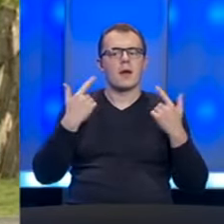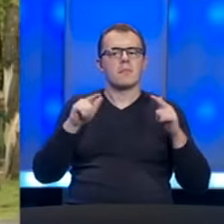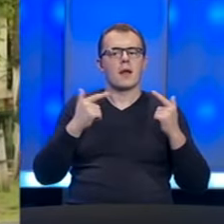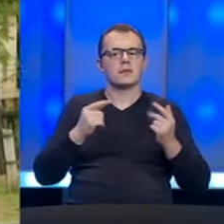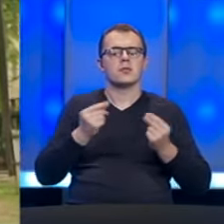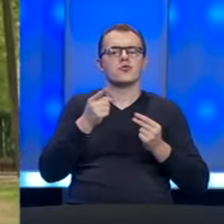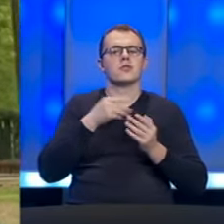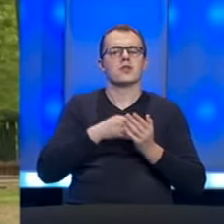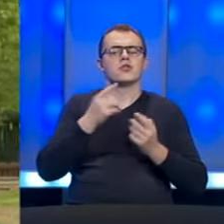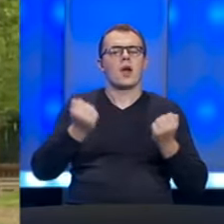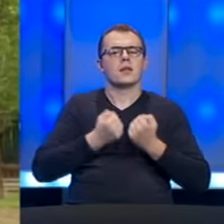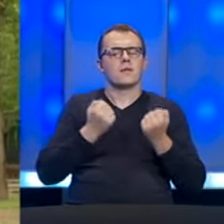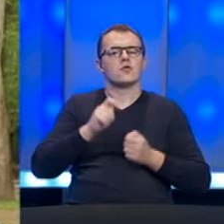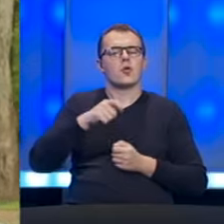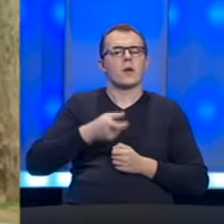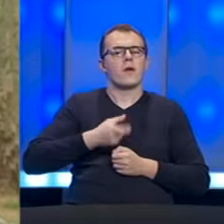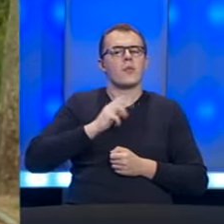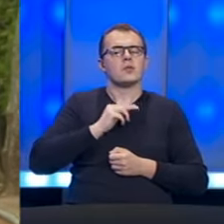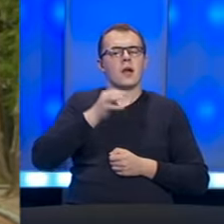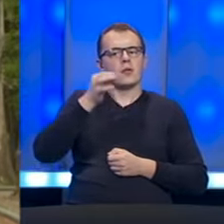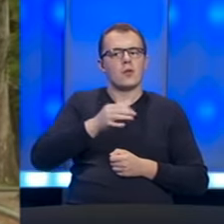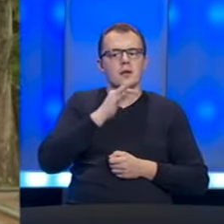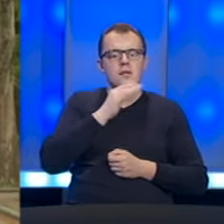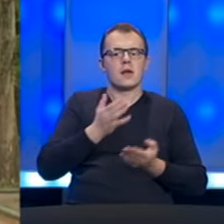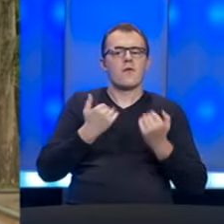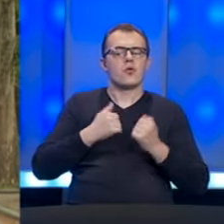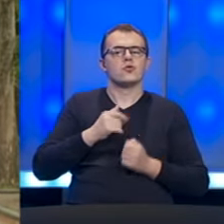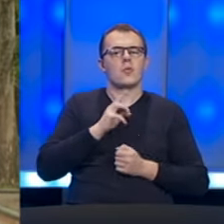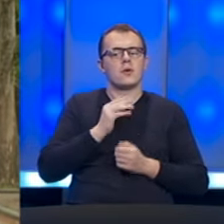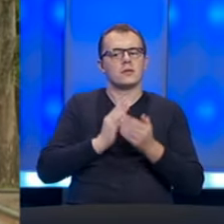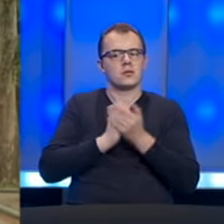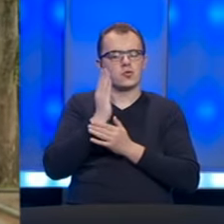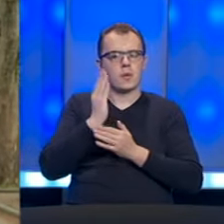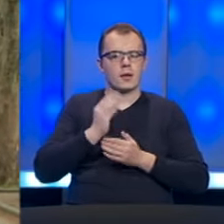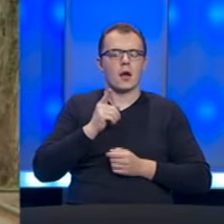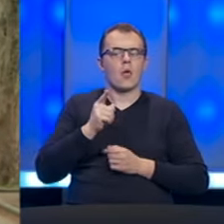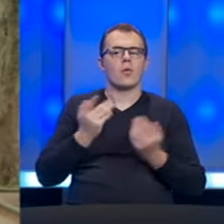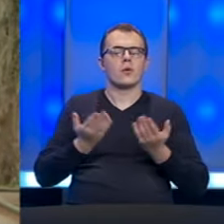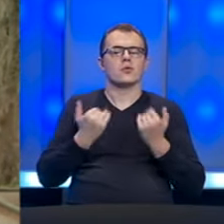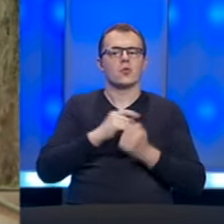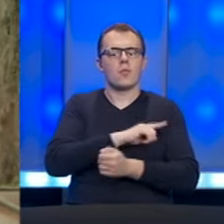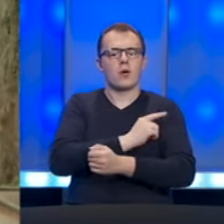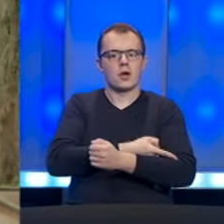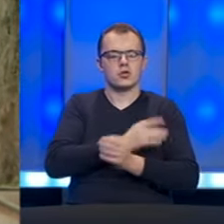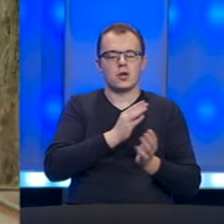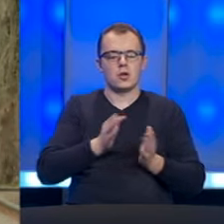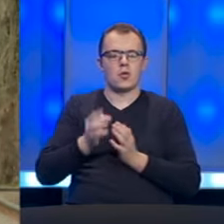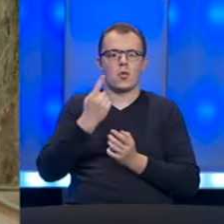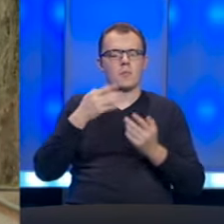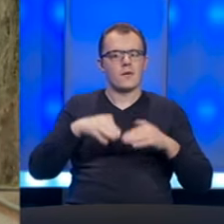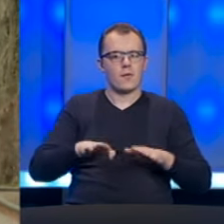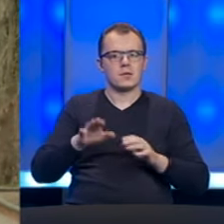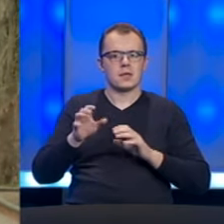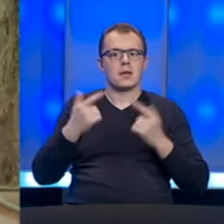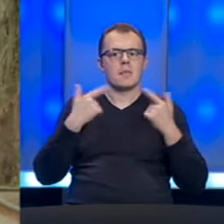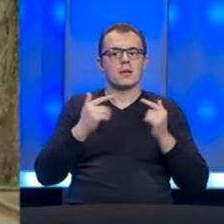Što se tiče aktivnosti uprave policije MUP-a kantona Sarajevo, odnosno policijskih službenika, one su pojačane tokom ovih prvomajskih